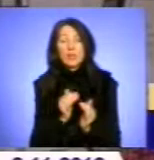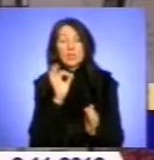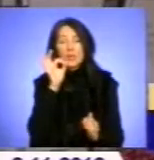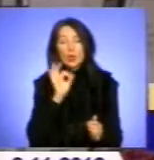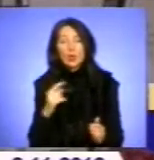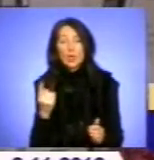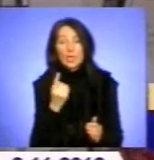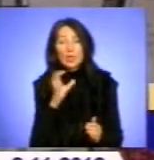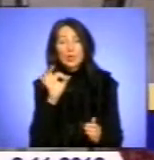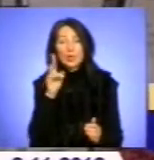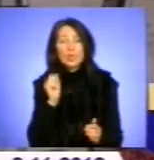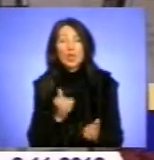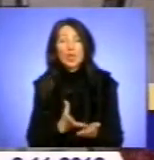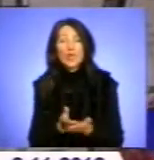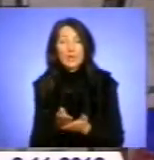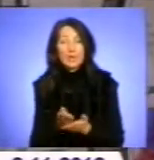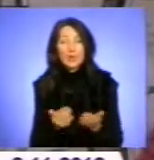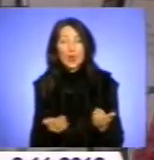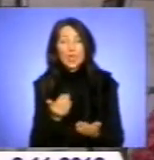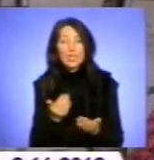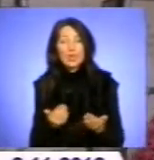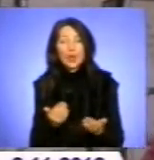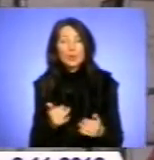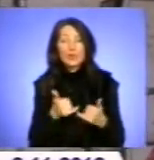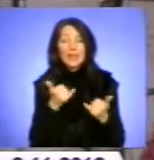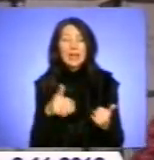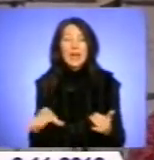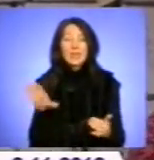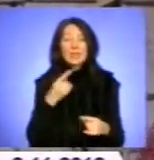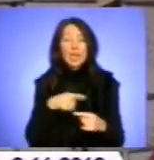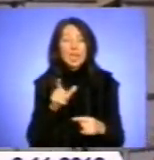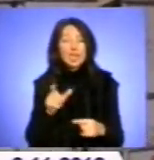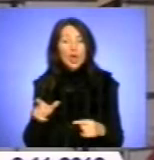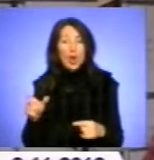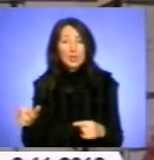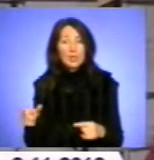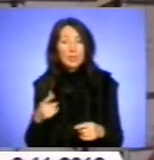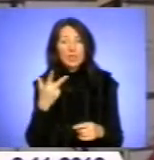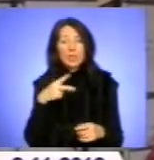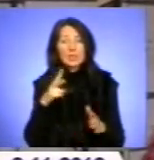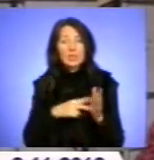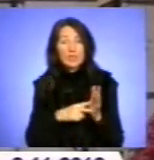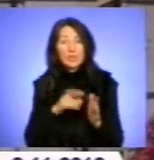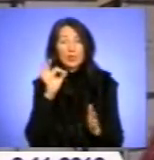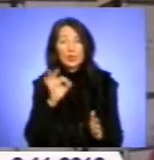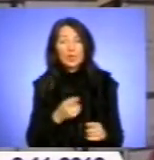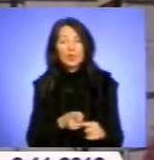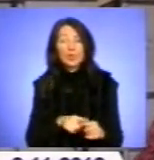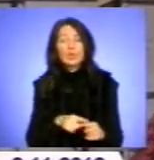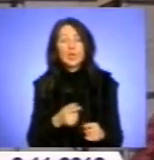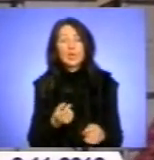єдиного соціального внеску. Якщо для всіх інших осіб 37%, то це трошки